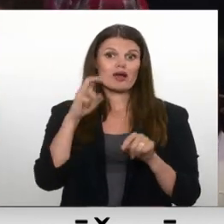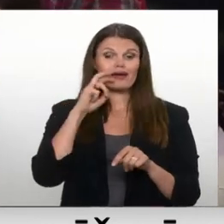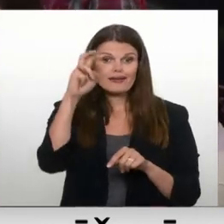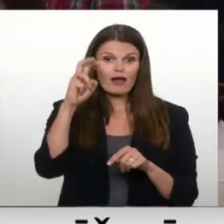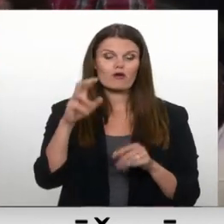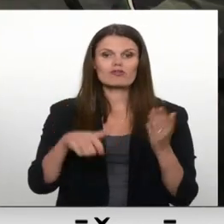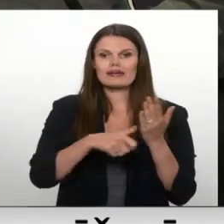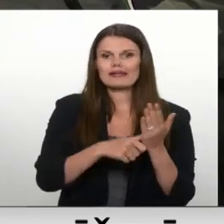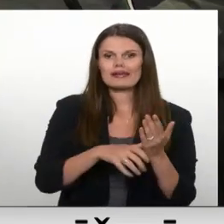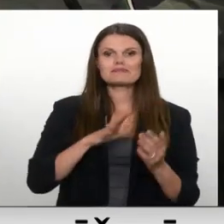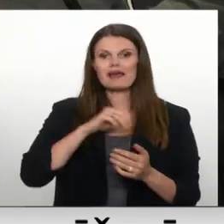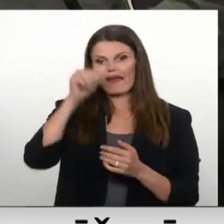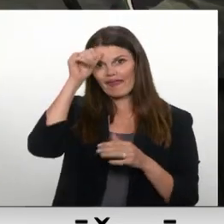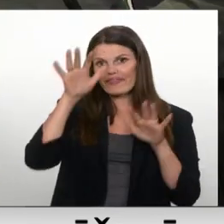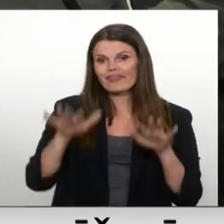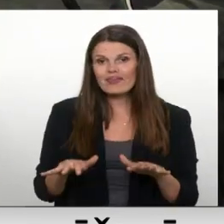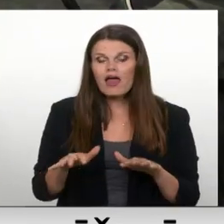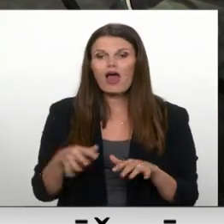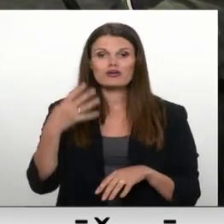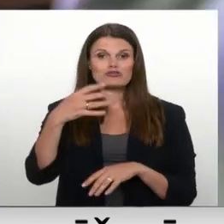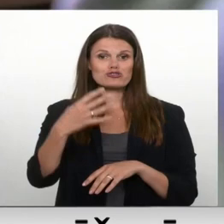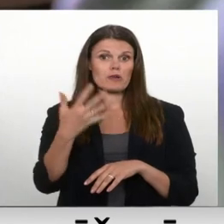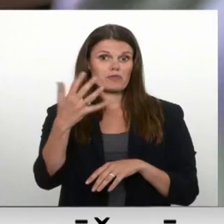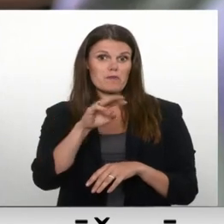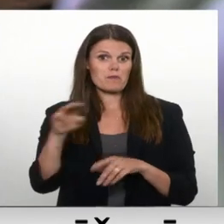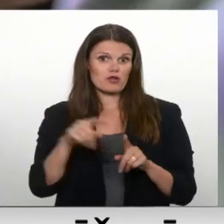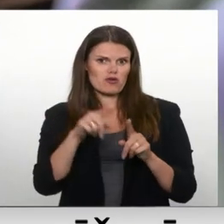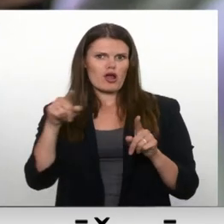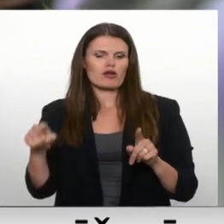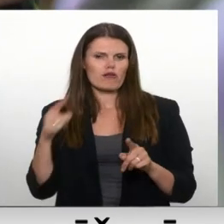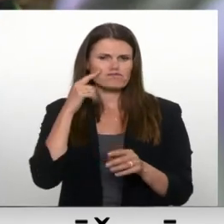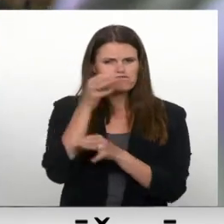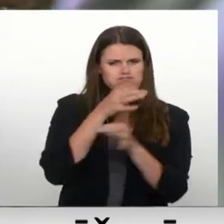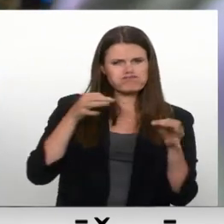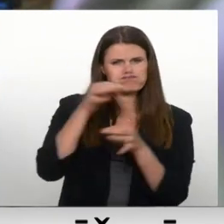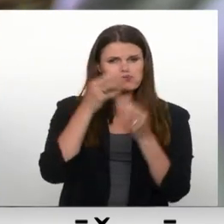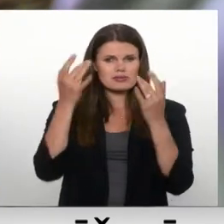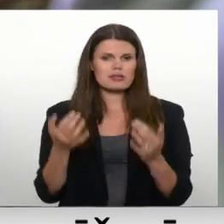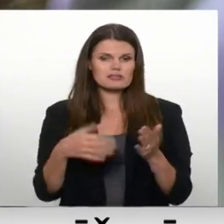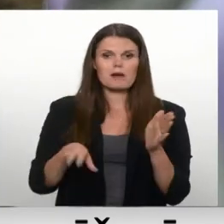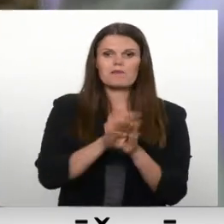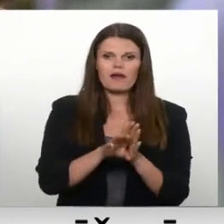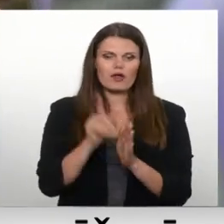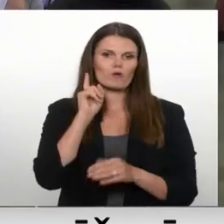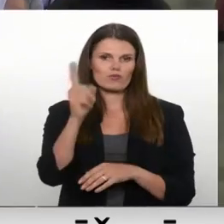kas reģistrēts Indijā, kad 45 minūšu garā domāšanas sesijā piedalījās